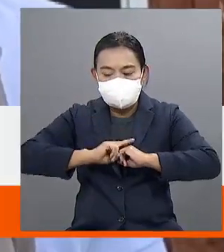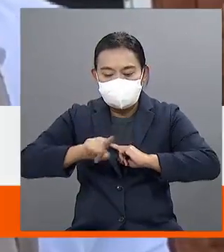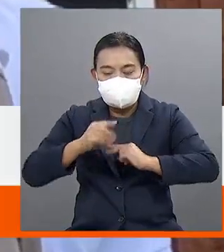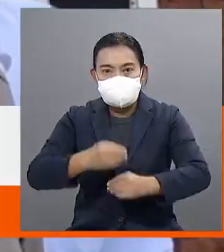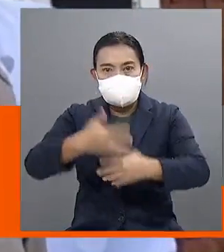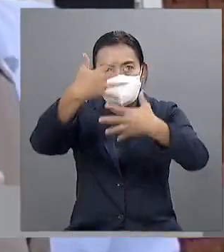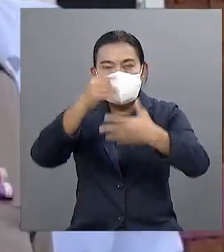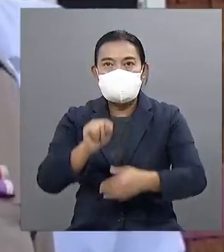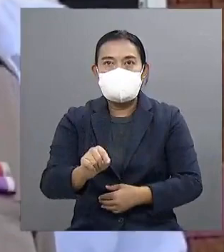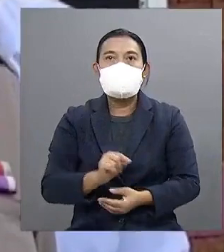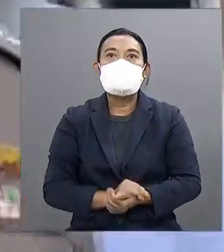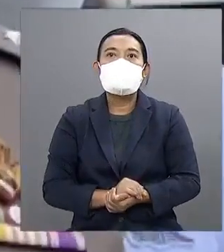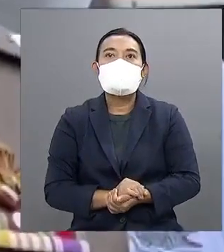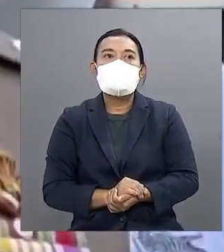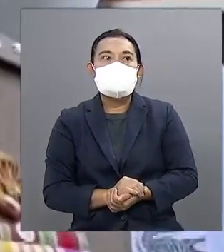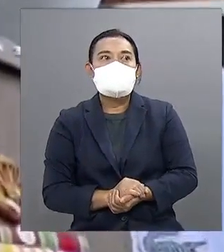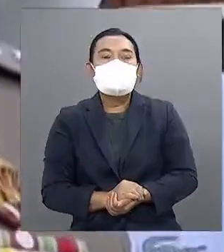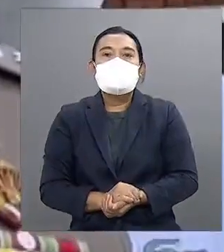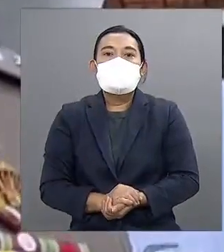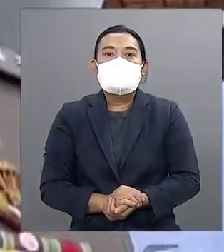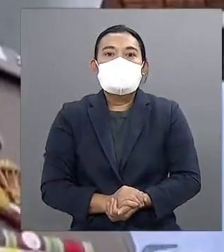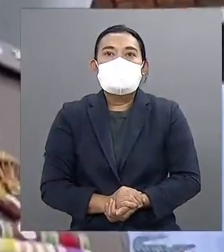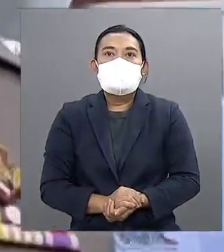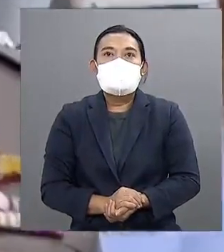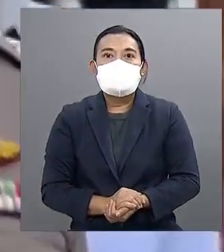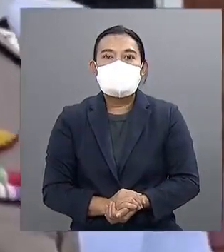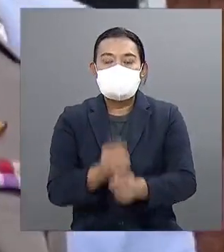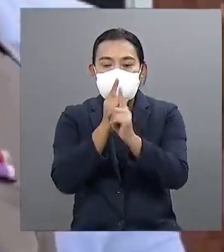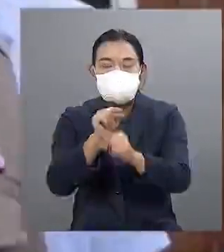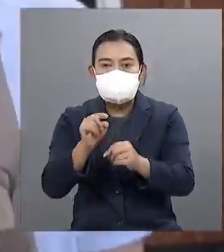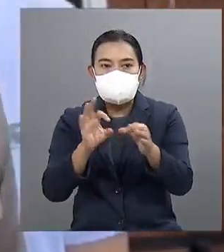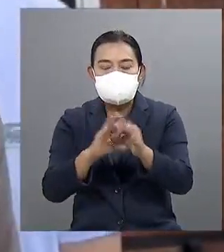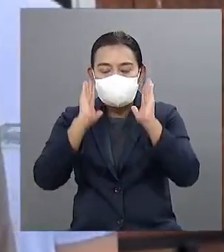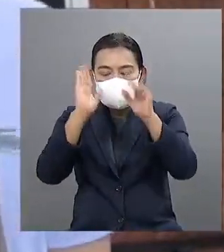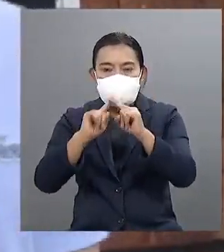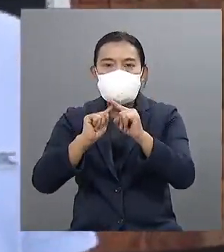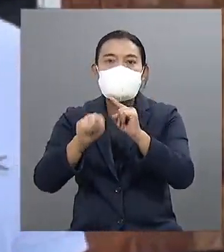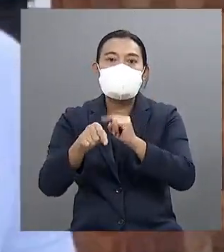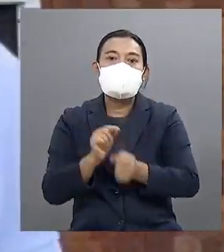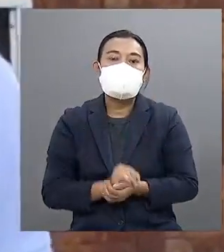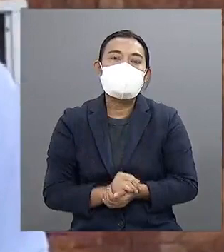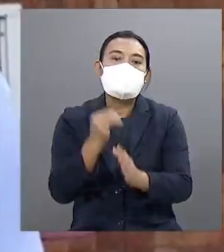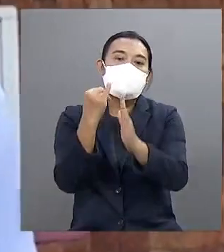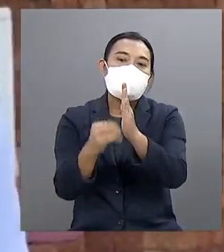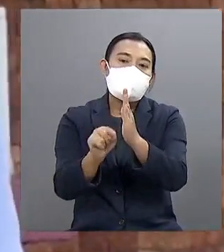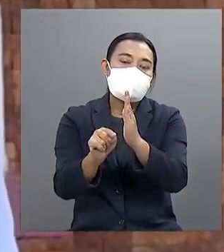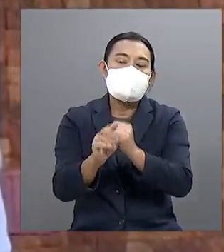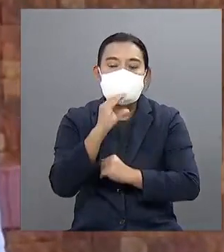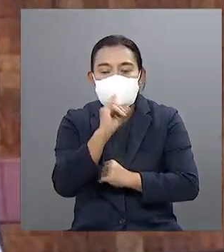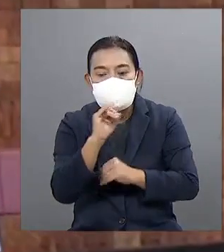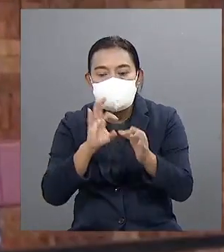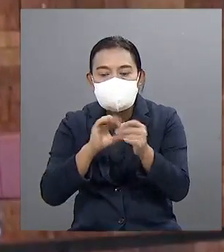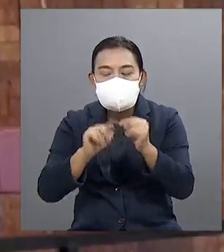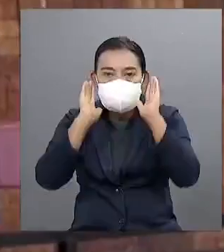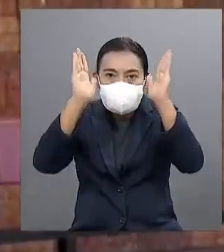ก็แชร์ไปตามสื่อสารมวลชนนะครับก็เป็นความผิดมีประมาทโดยการโฆษณานะครับซึ่งท